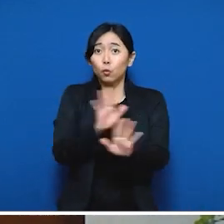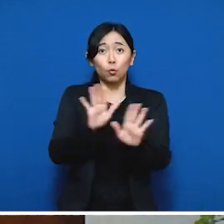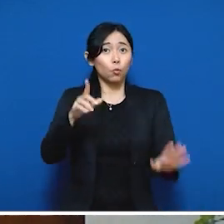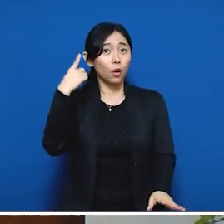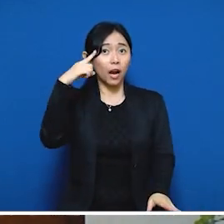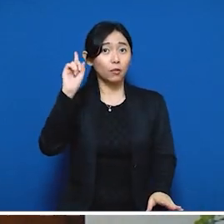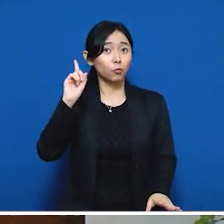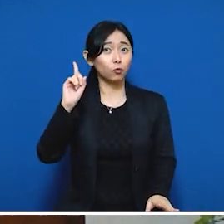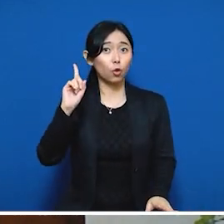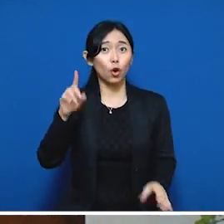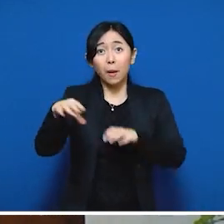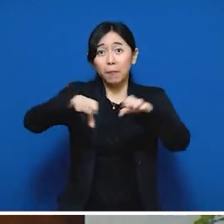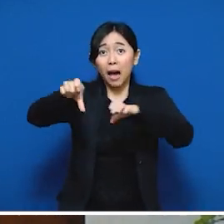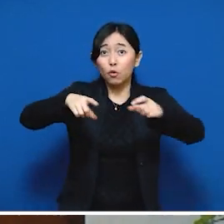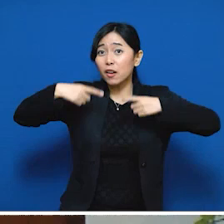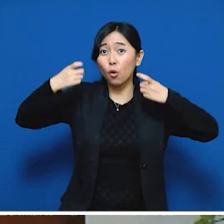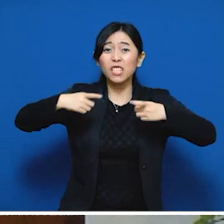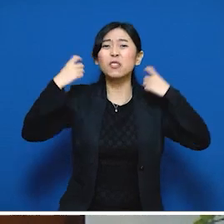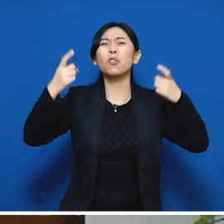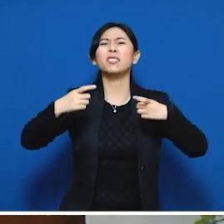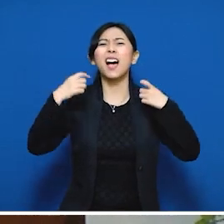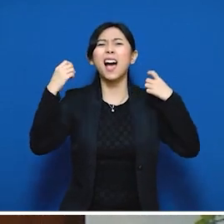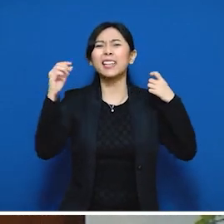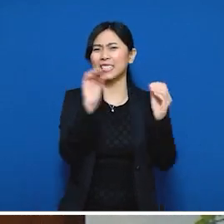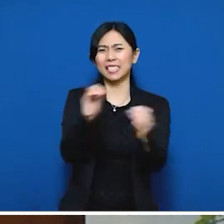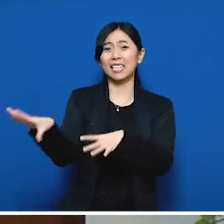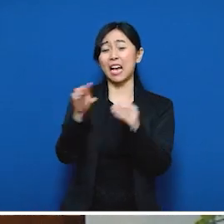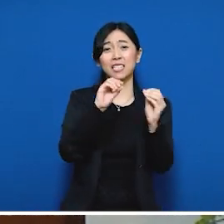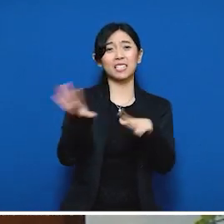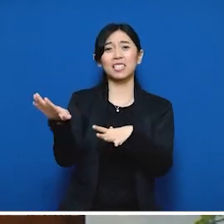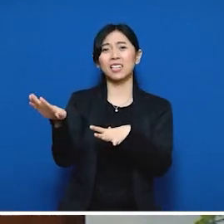digunakan melakukan perkara-perkara yang sia-sia.